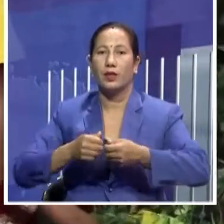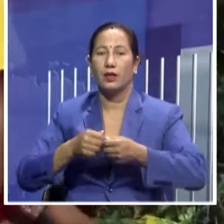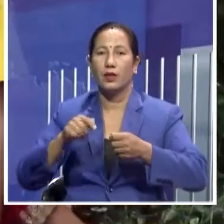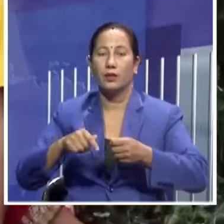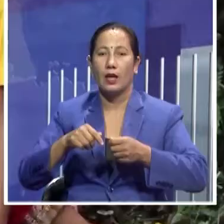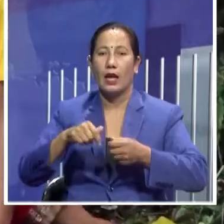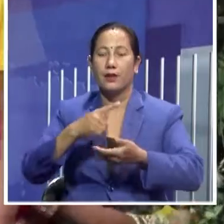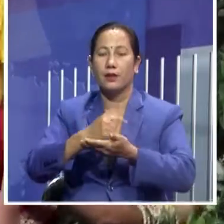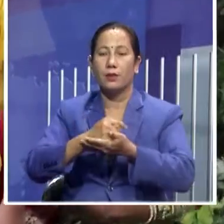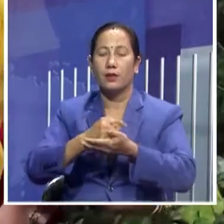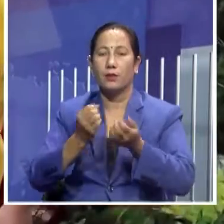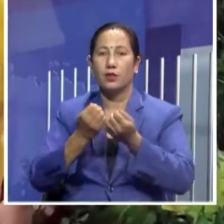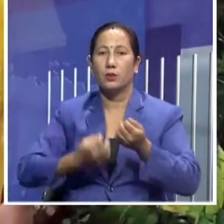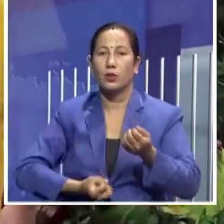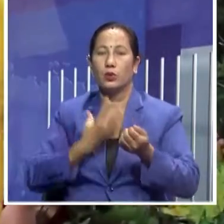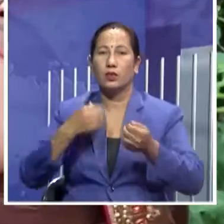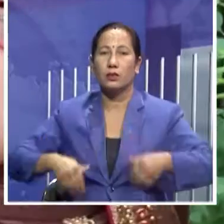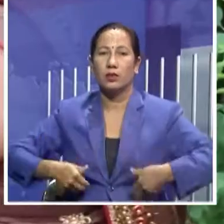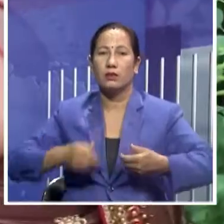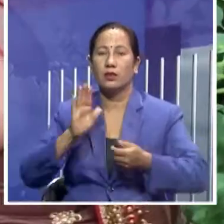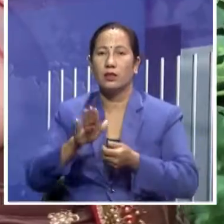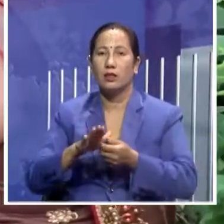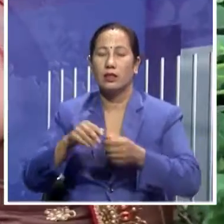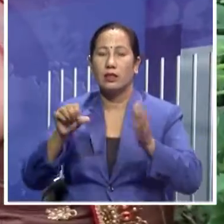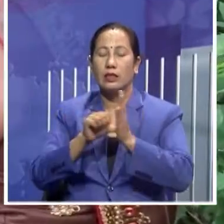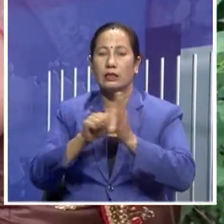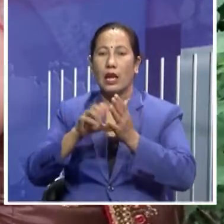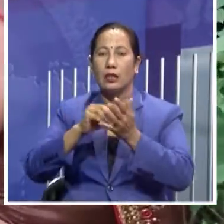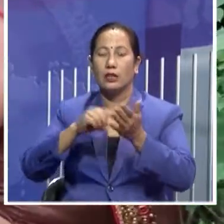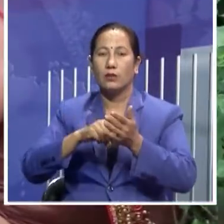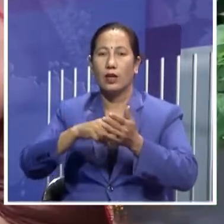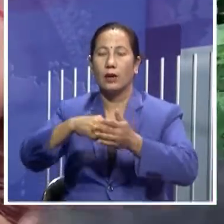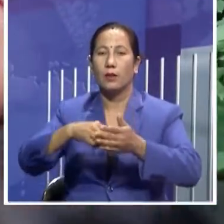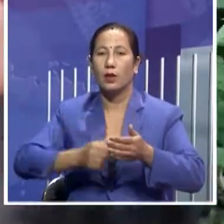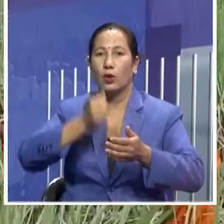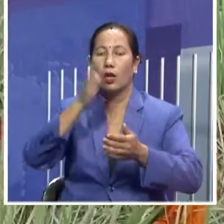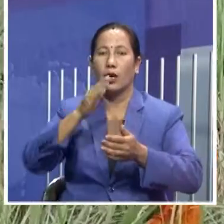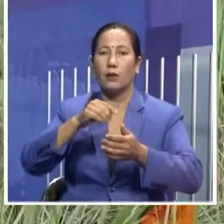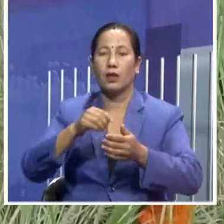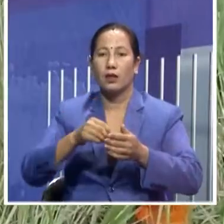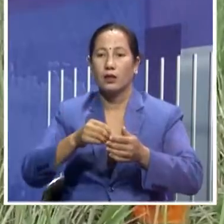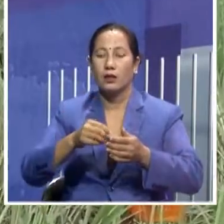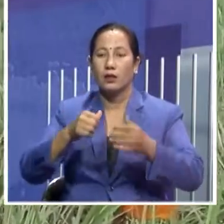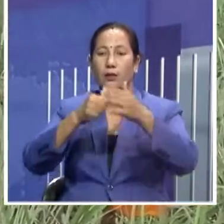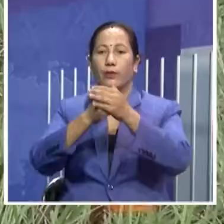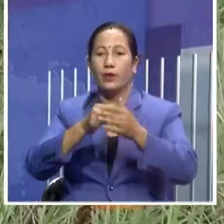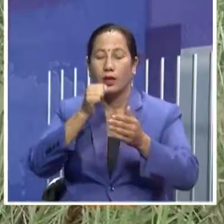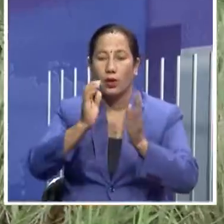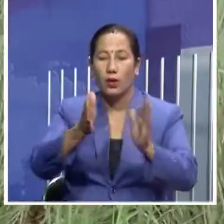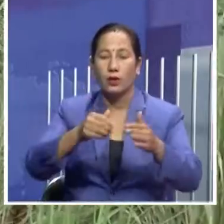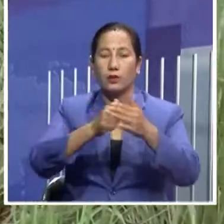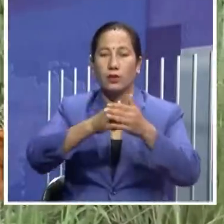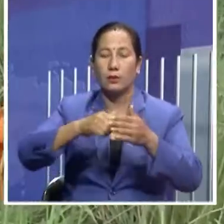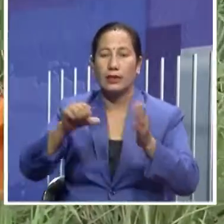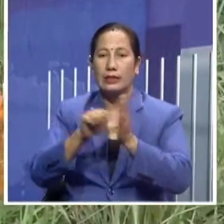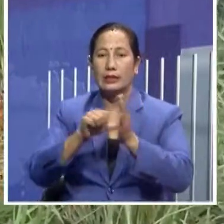आज कपिलवस्तुमा हर्षोल्लासका साथ मनाइँदैछ। जिल्लाको सदरमुकाम तौलेमा स्थित मूल नहरको छेउमा जिल्ला प्रहरी